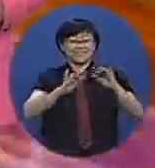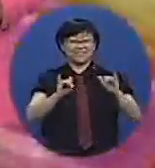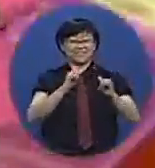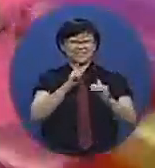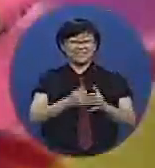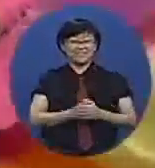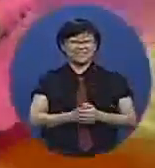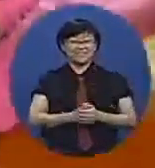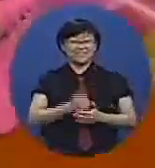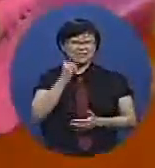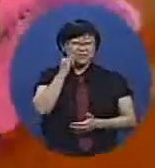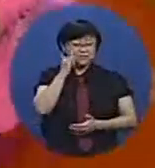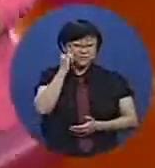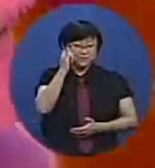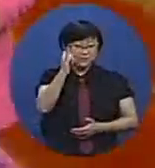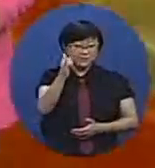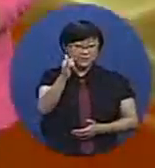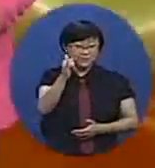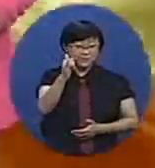예. 여보세요?